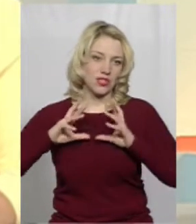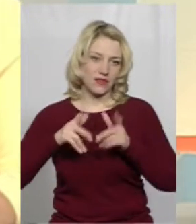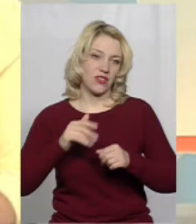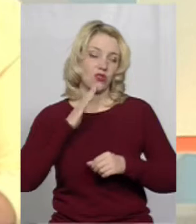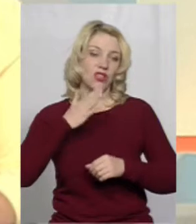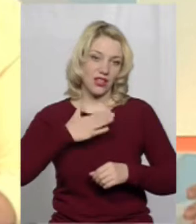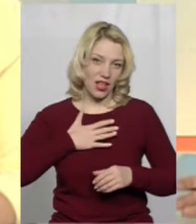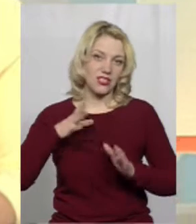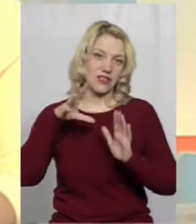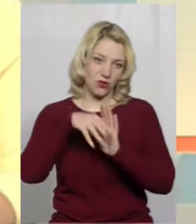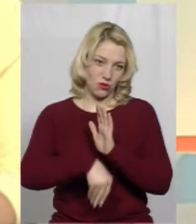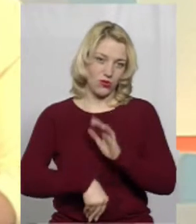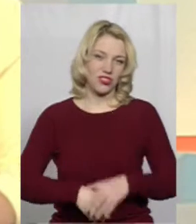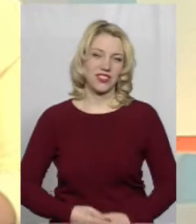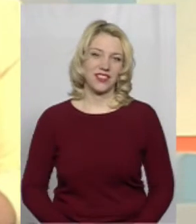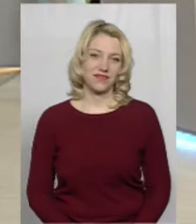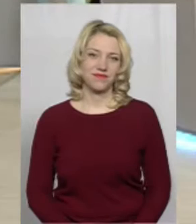і наші в тому числі.